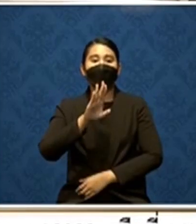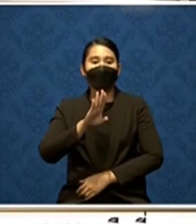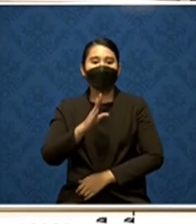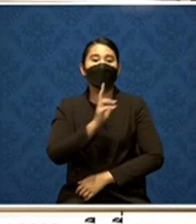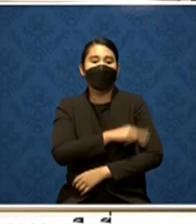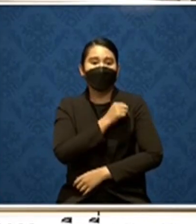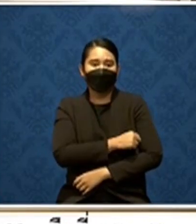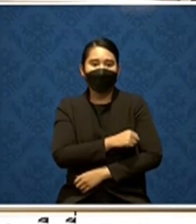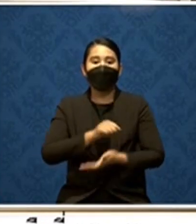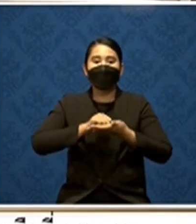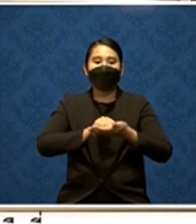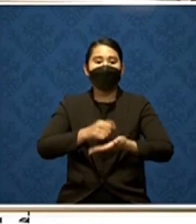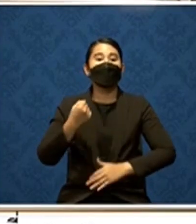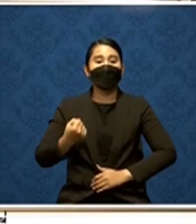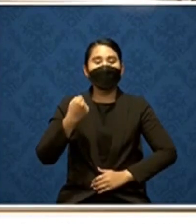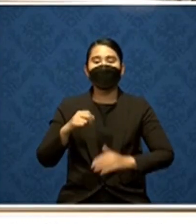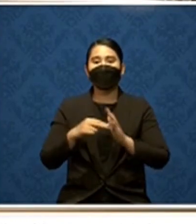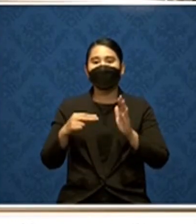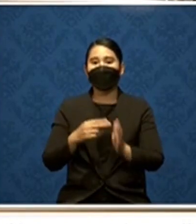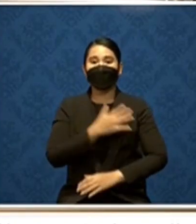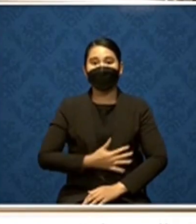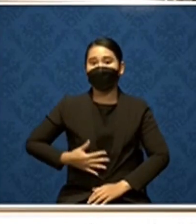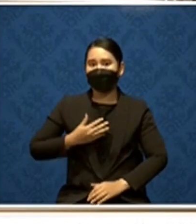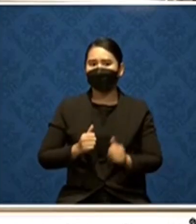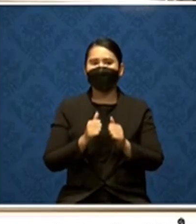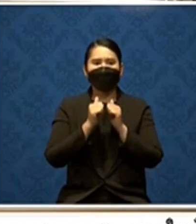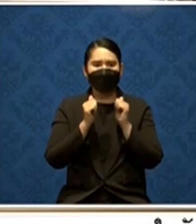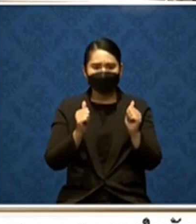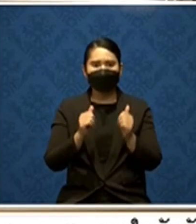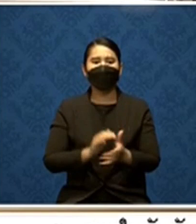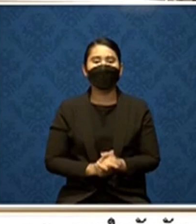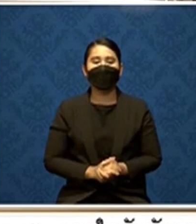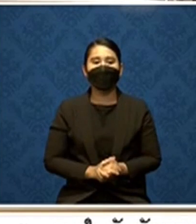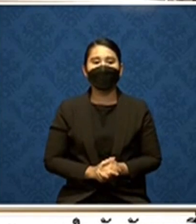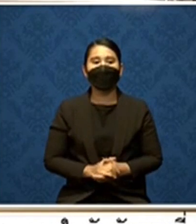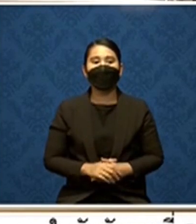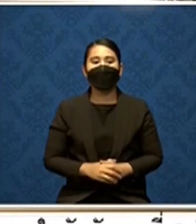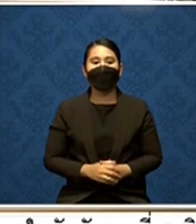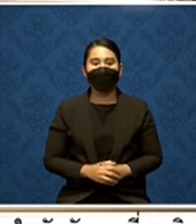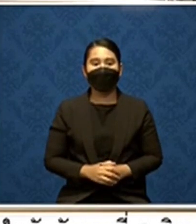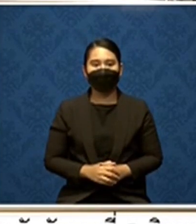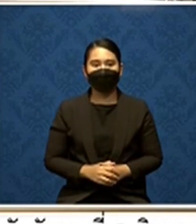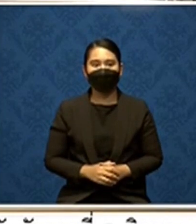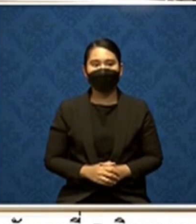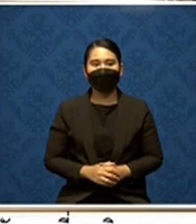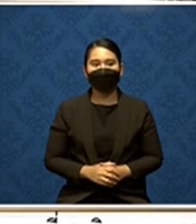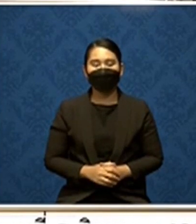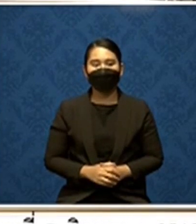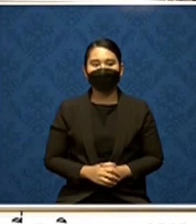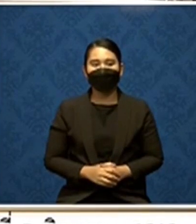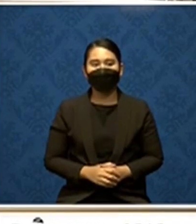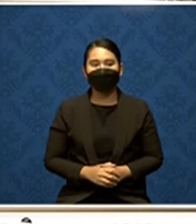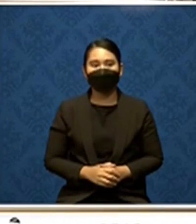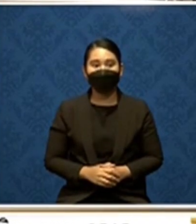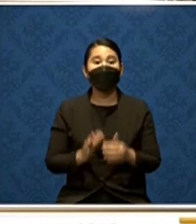การสร้างความมั่นคงทางสุขภาพให้กับประชาชนได้ครับข้อเรียกร้องสำคัญที่ฝาก